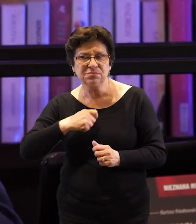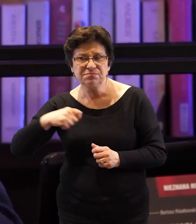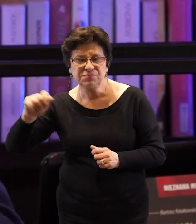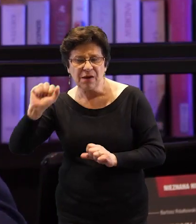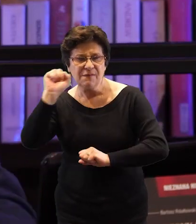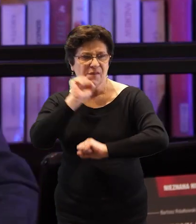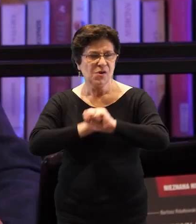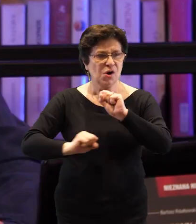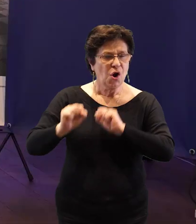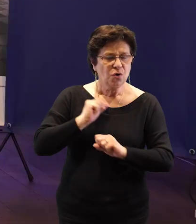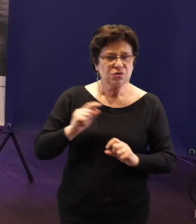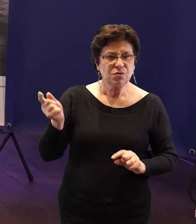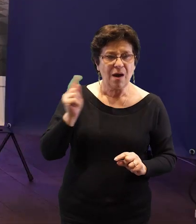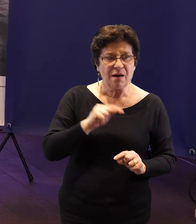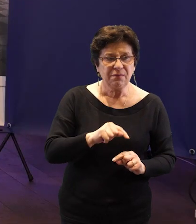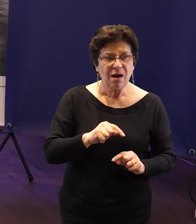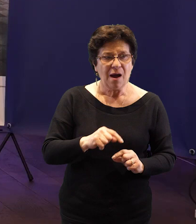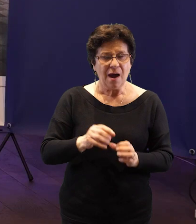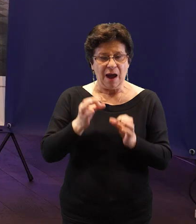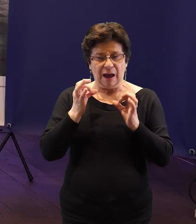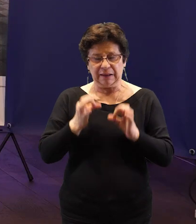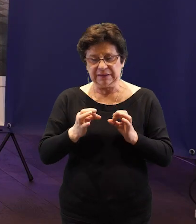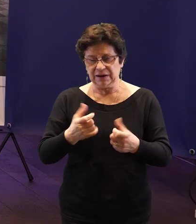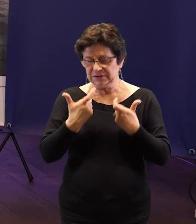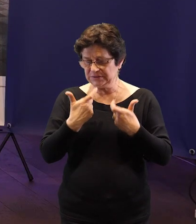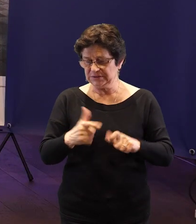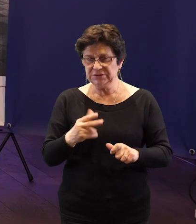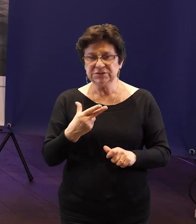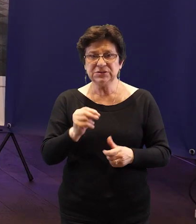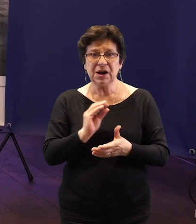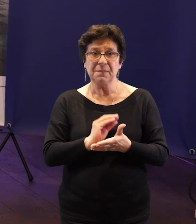dziwnie w swoim artykule nawet słowem na tym nie napomknął.